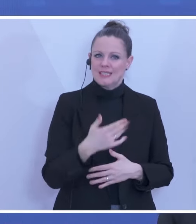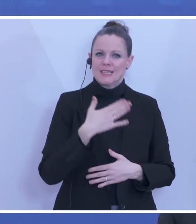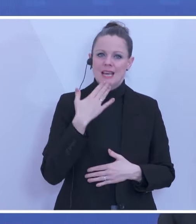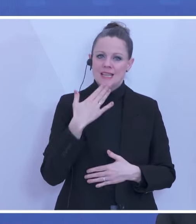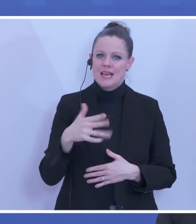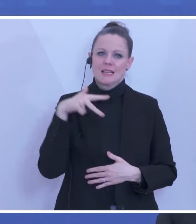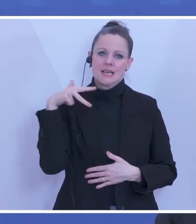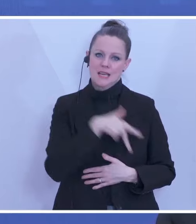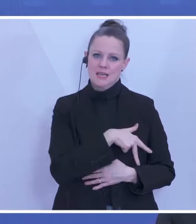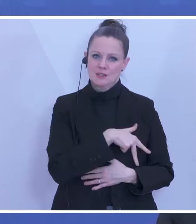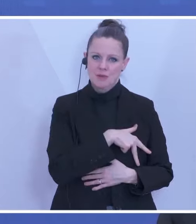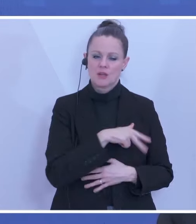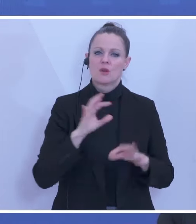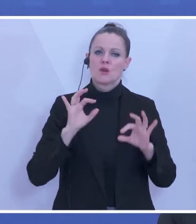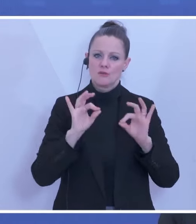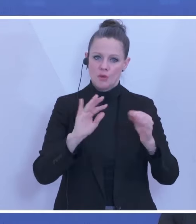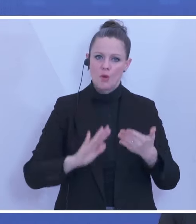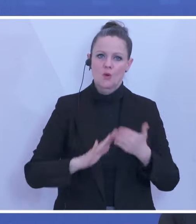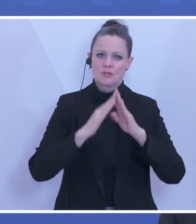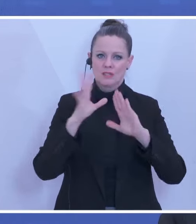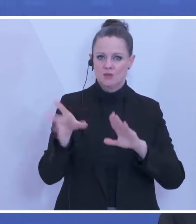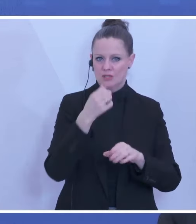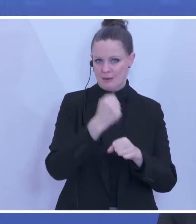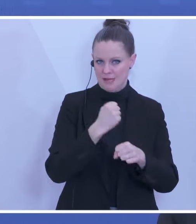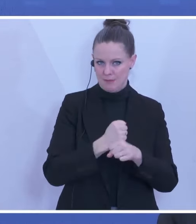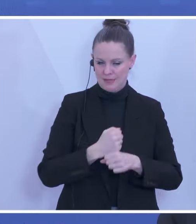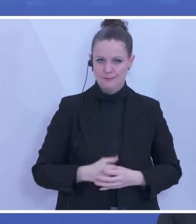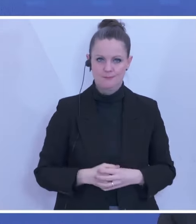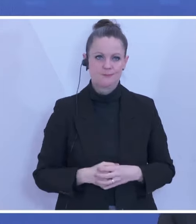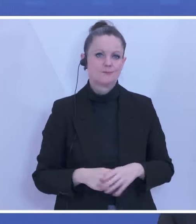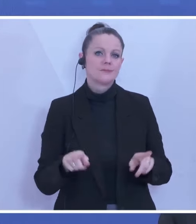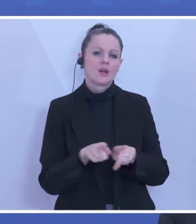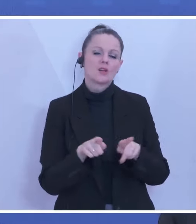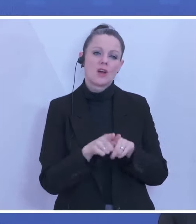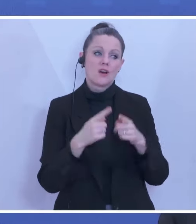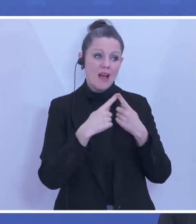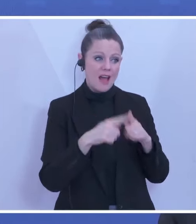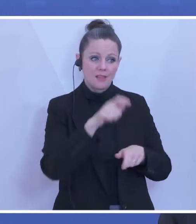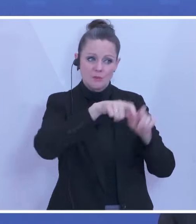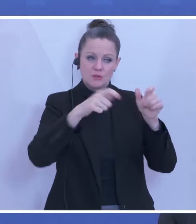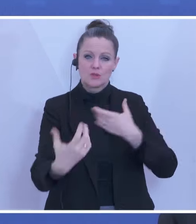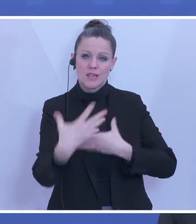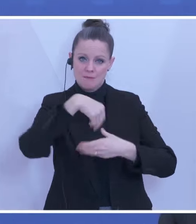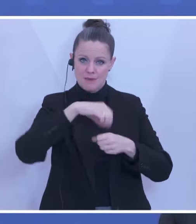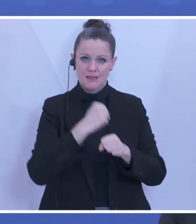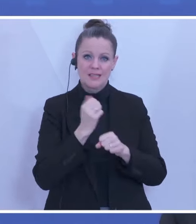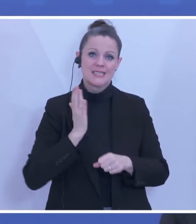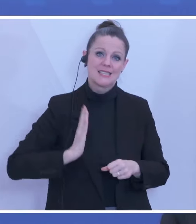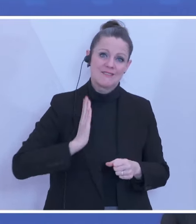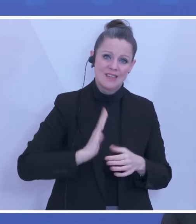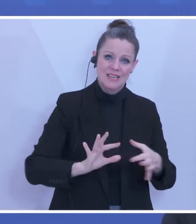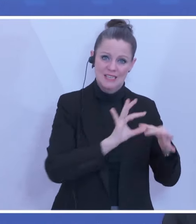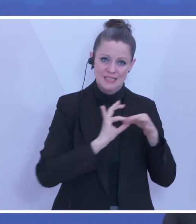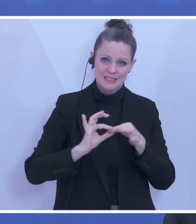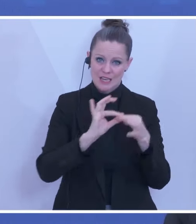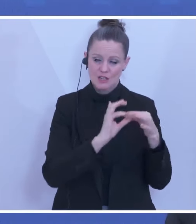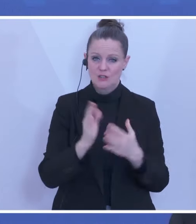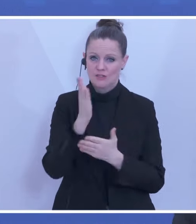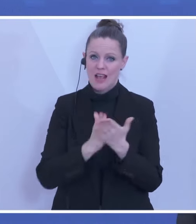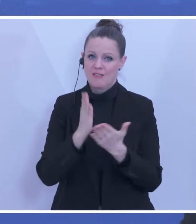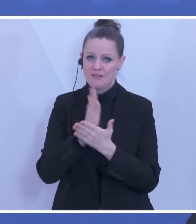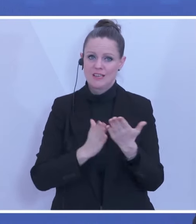Sozialdemokratie für die konstruktive Mitarbeit. Und natürlich auch für die anderen, die hier mitgewirkt haben, die Zivilgesellschaft und Teile davon sind ja